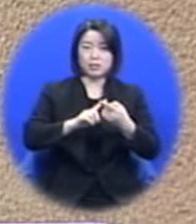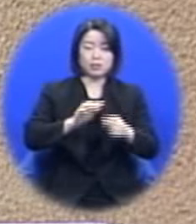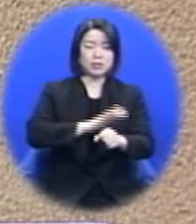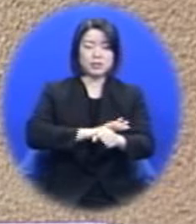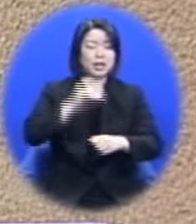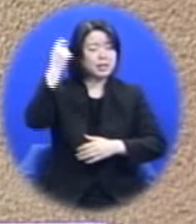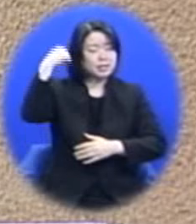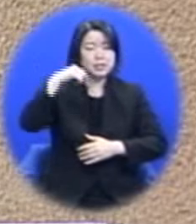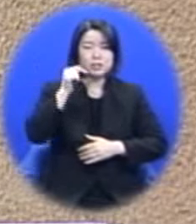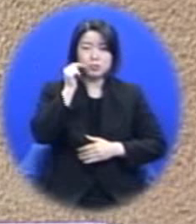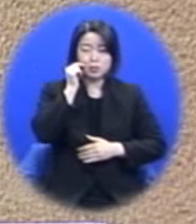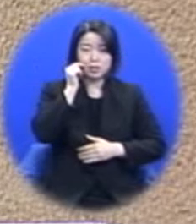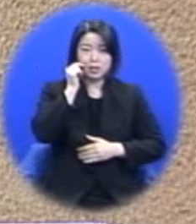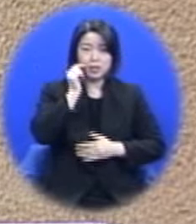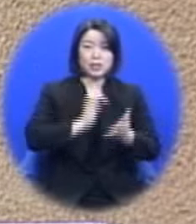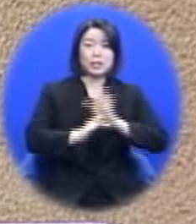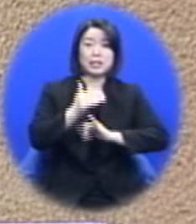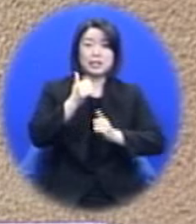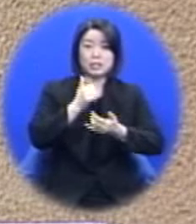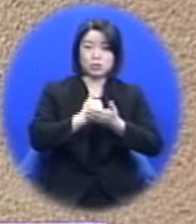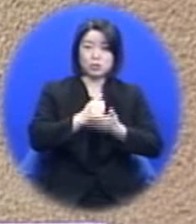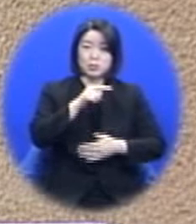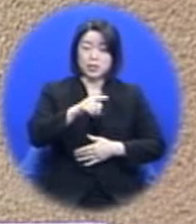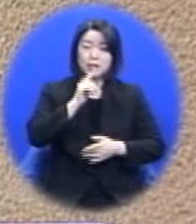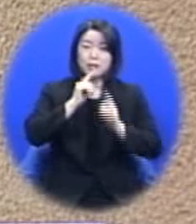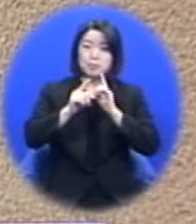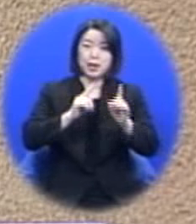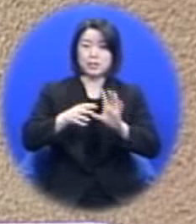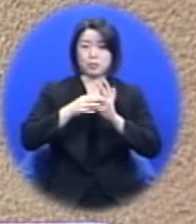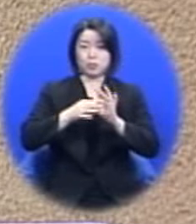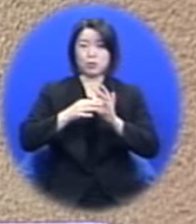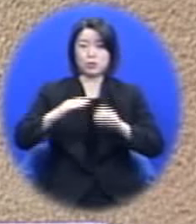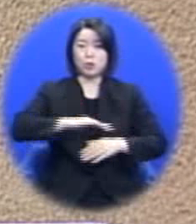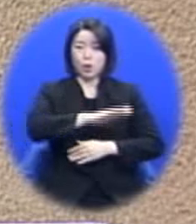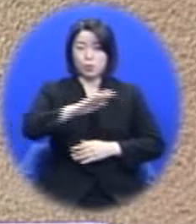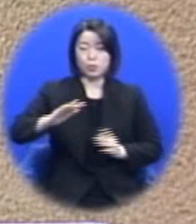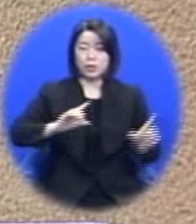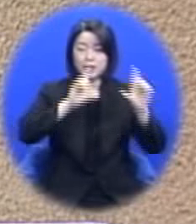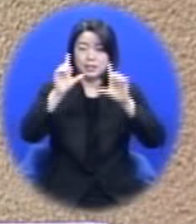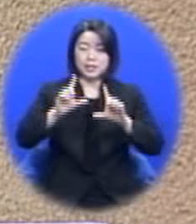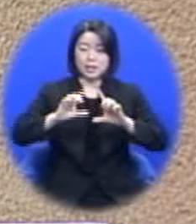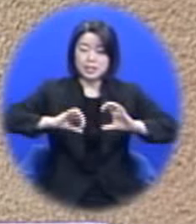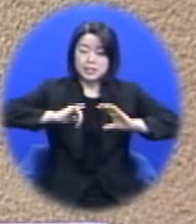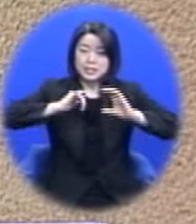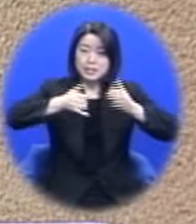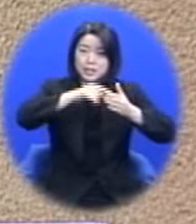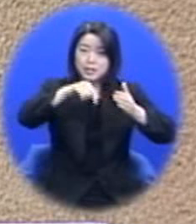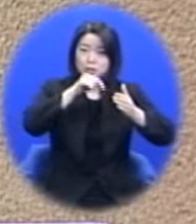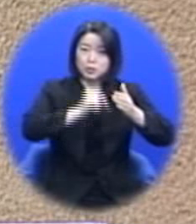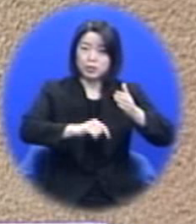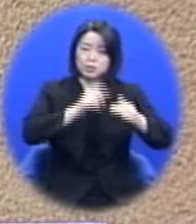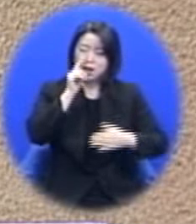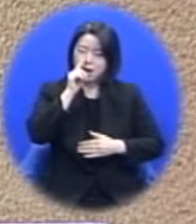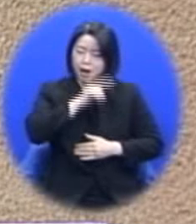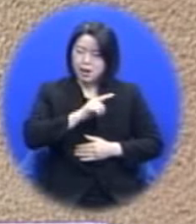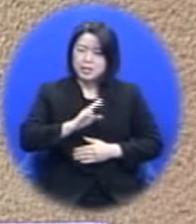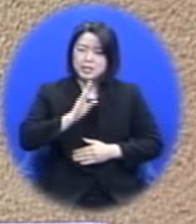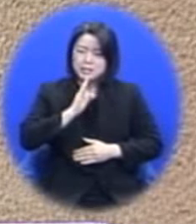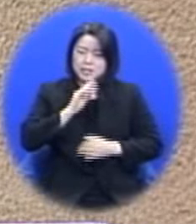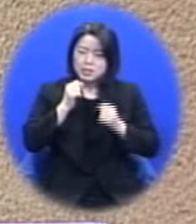합니다. 예수님은 이 말씀을 통해서 우리가 사는 세상 가운데 악이라고 하는 것이 실재하고